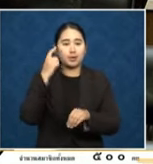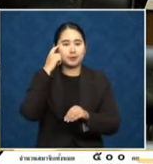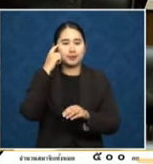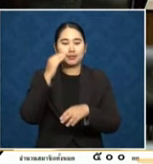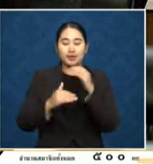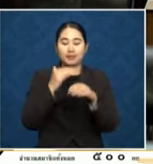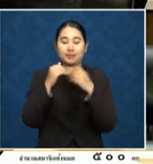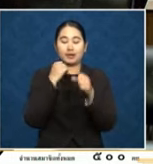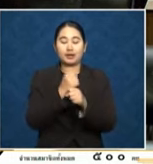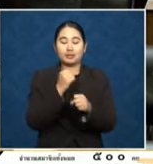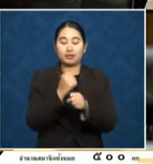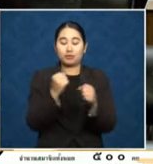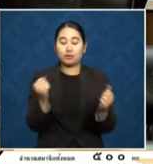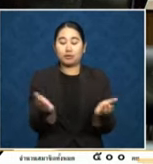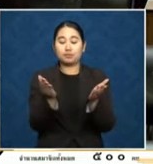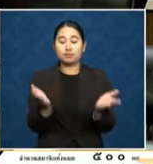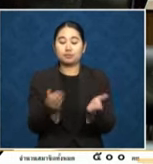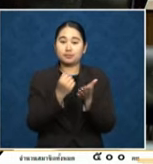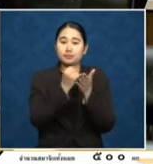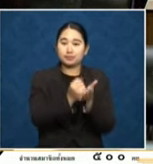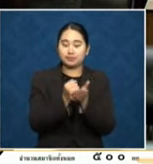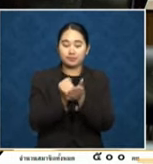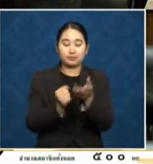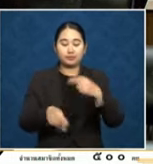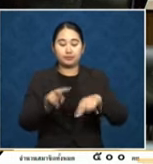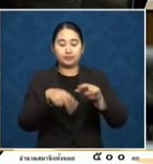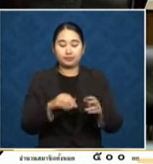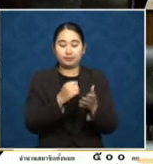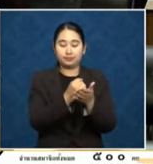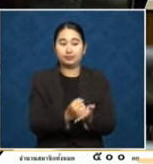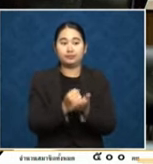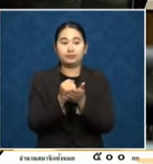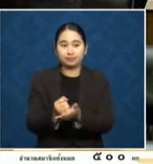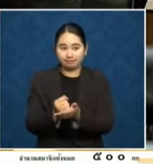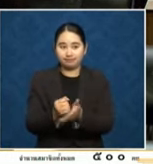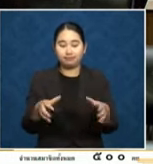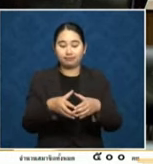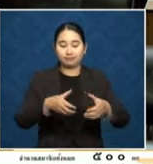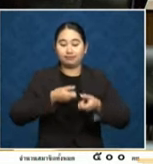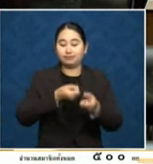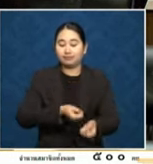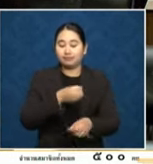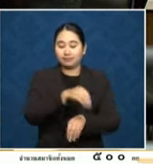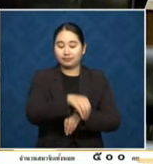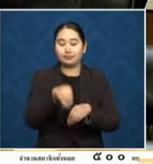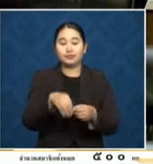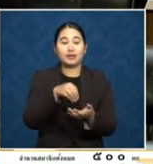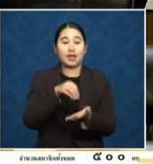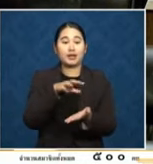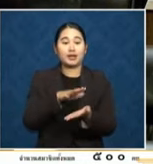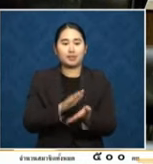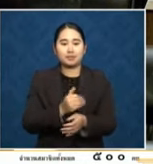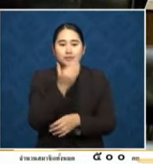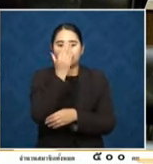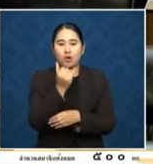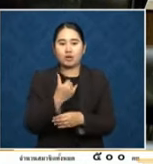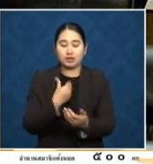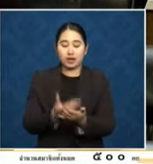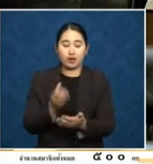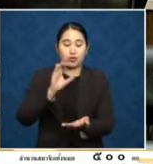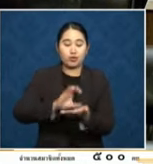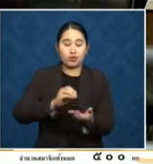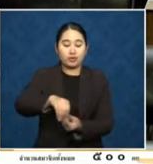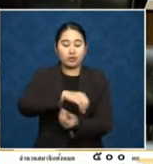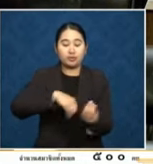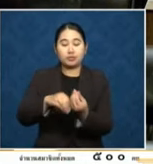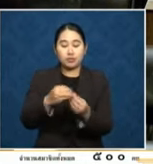ถ้าหากรัฐบาลให้การช่วยเหลือดูแลให้ความใส่ใจกับพี่น้องเกษตรกรผู้ปลูกกระเทียมด้วยการลงทุน1ครั้งนะคะพี่น้